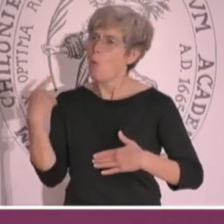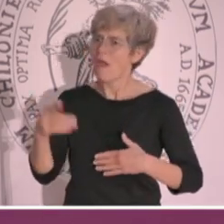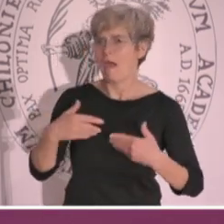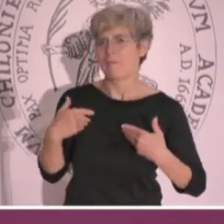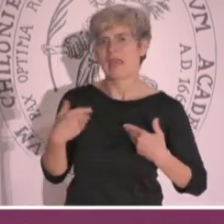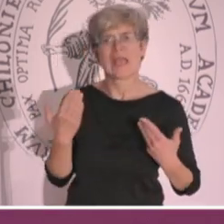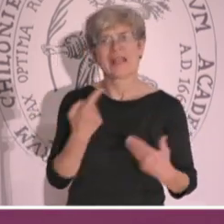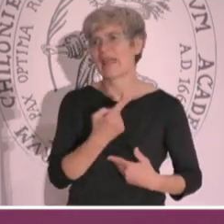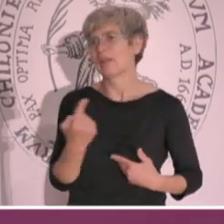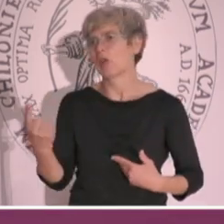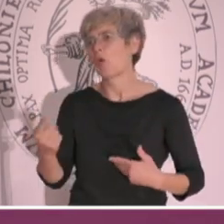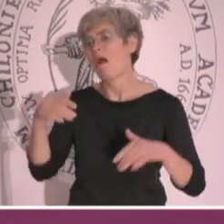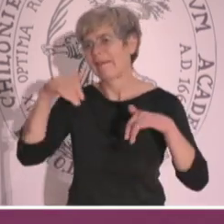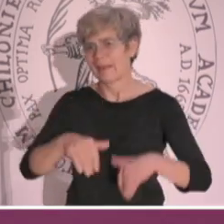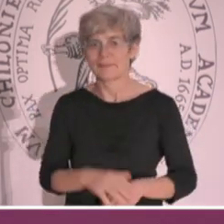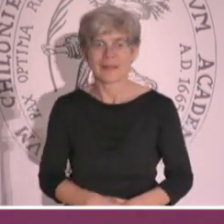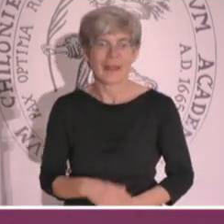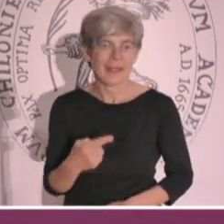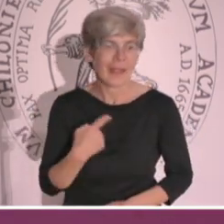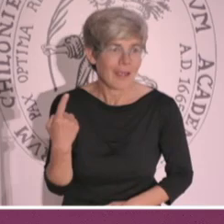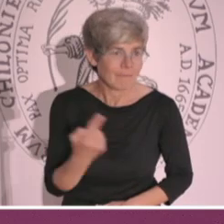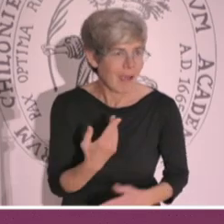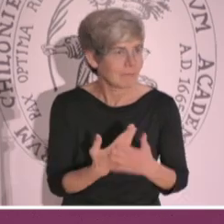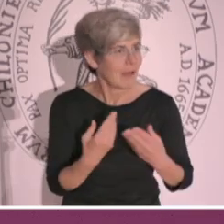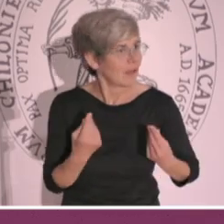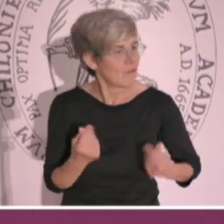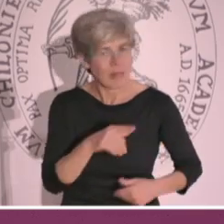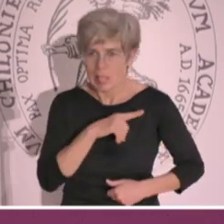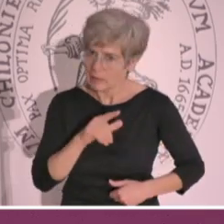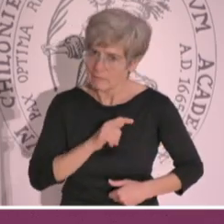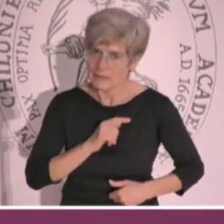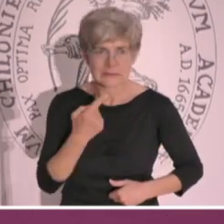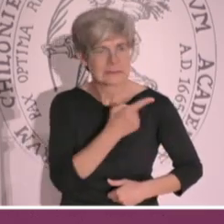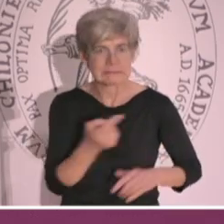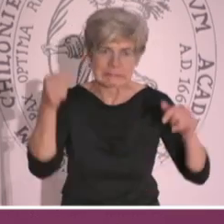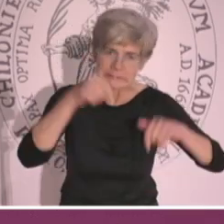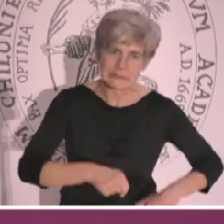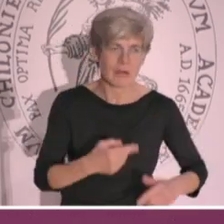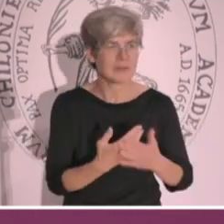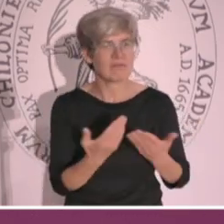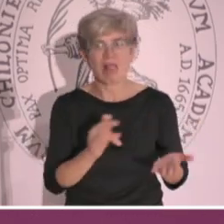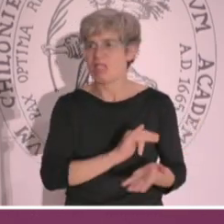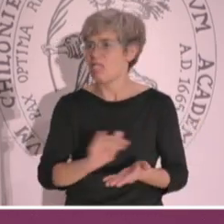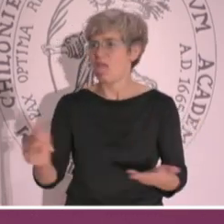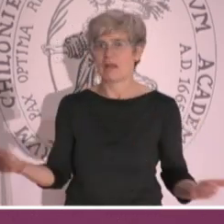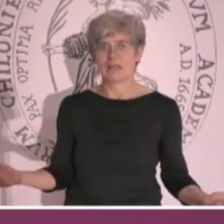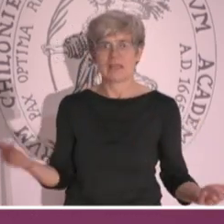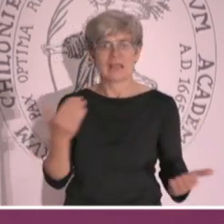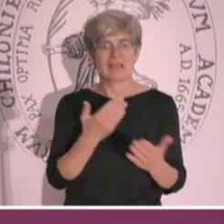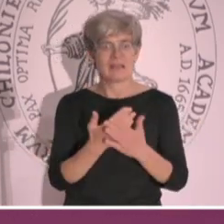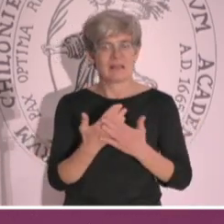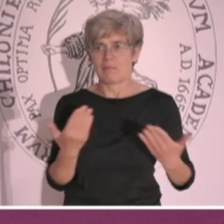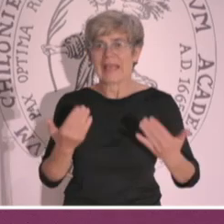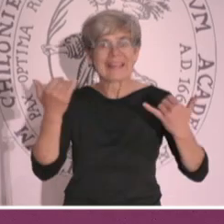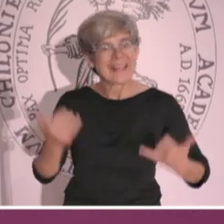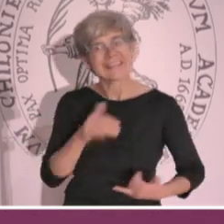können. Wir haben ja gefühlt jahrelang darauf gewartet, hier wieder Leben auf dem Campus zu haben. Und darum wundern Sie sich bitte nicht, wenn